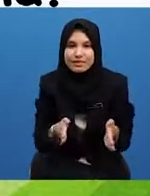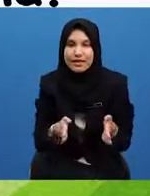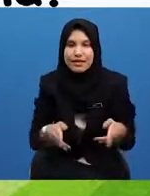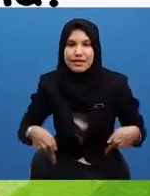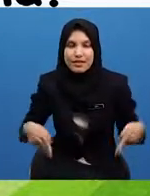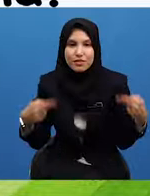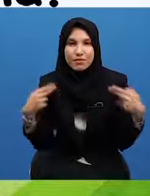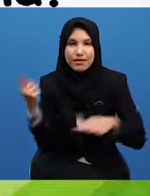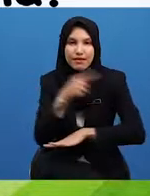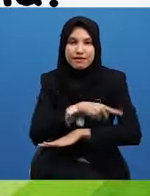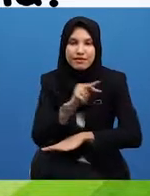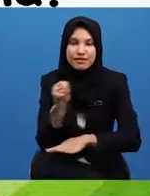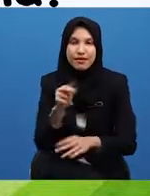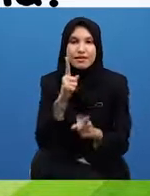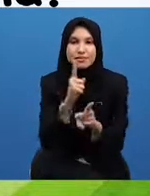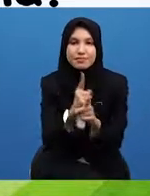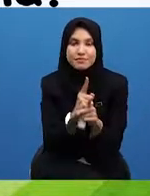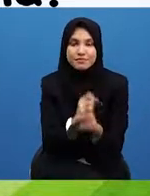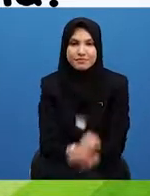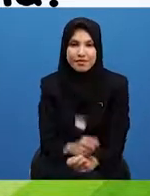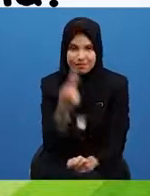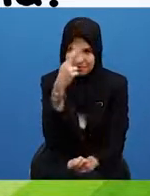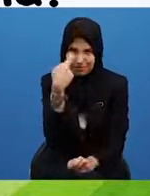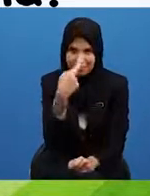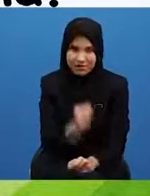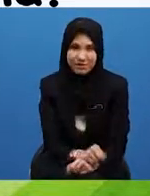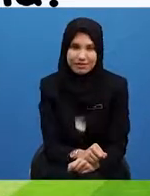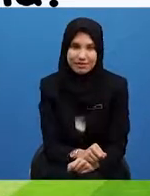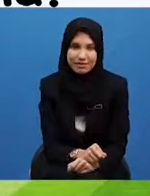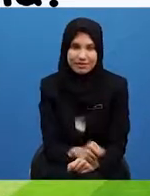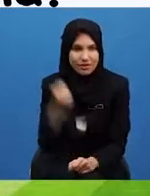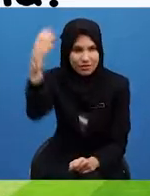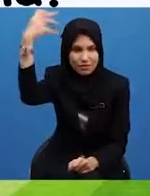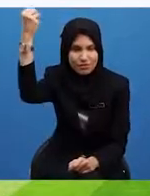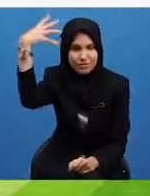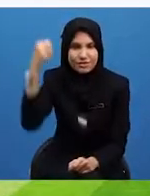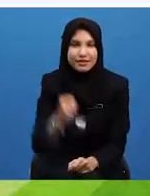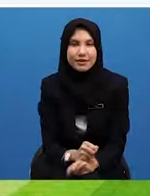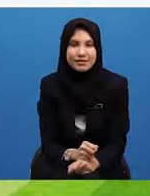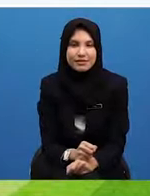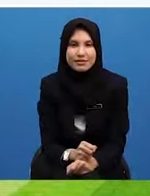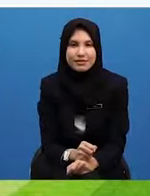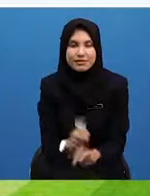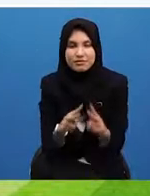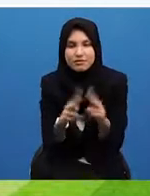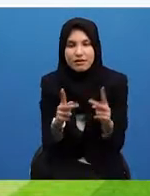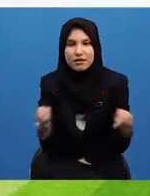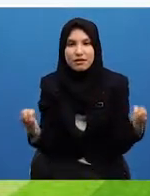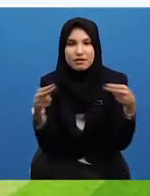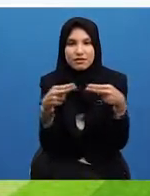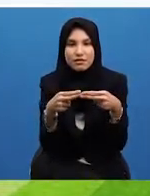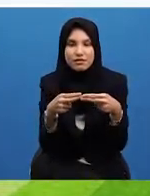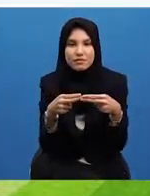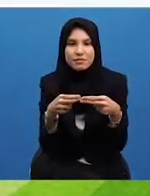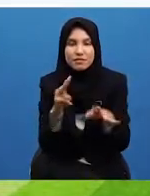harian Joe merupakan sumber cahaya yang sangat utama pada